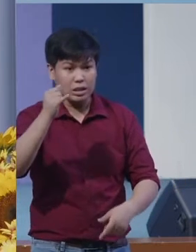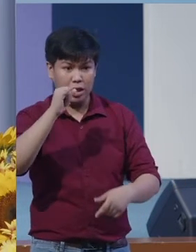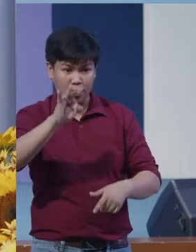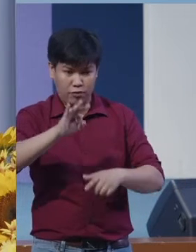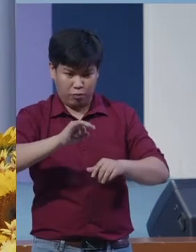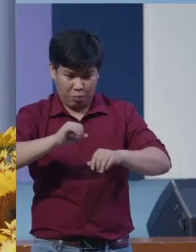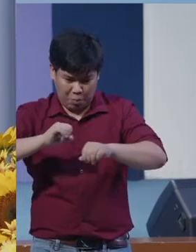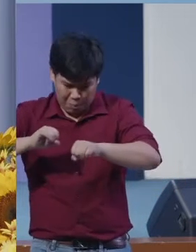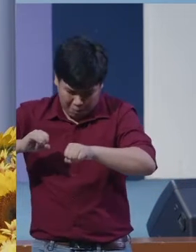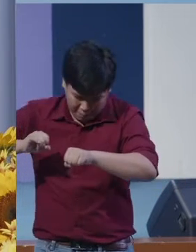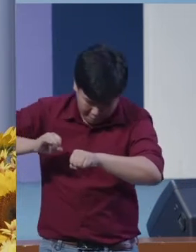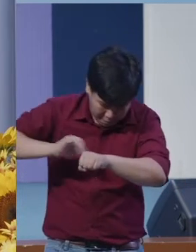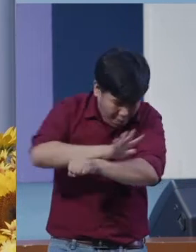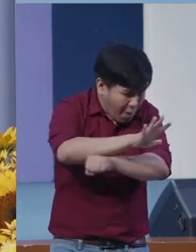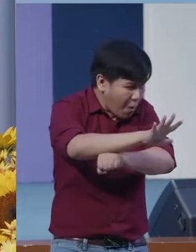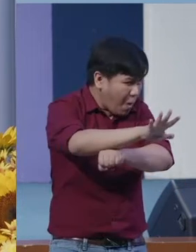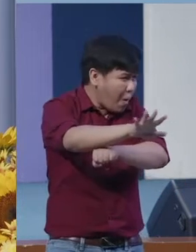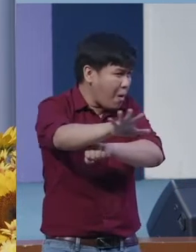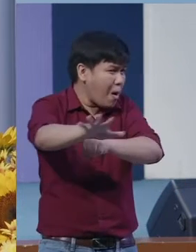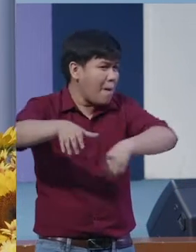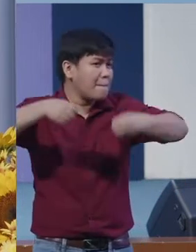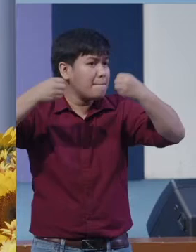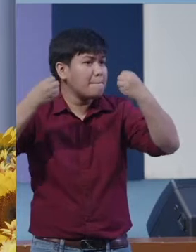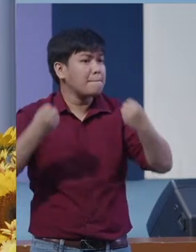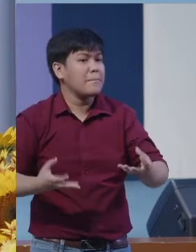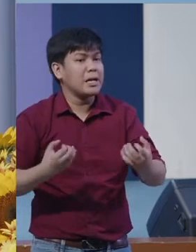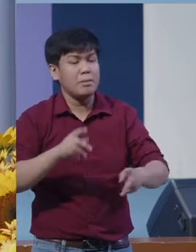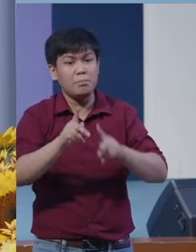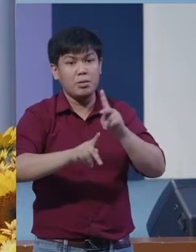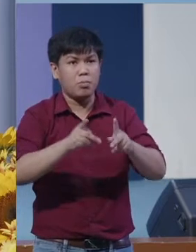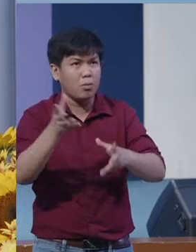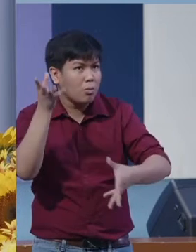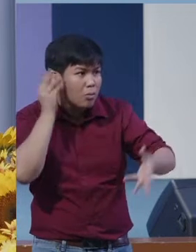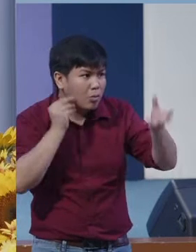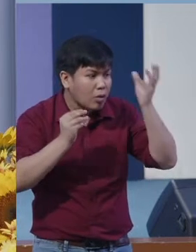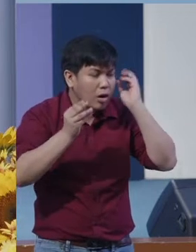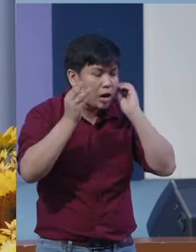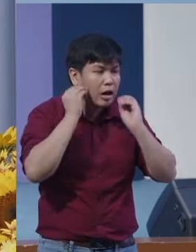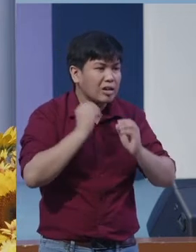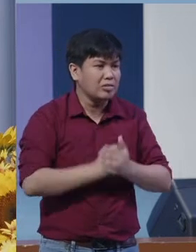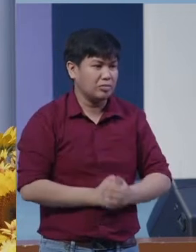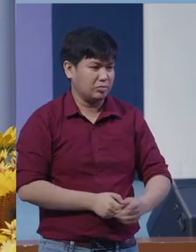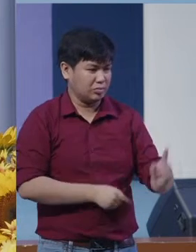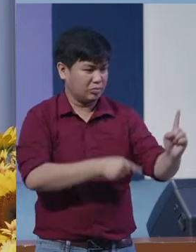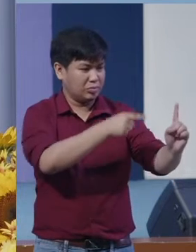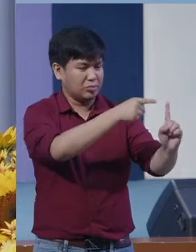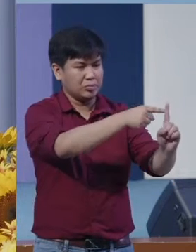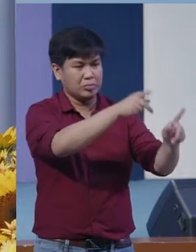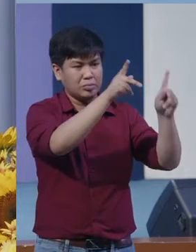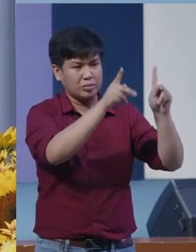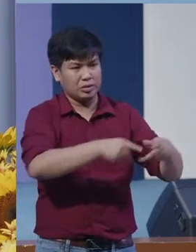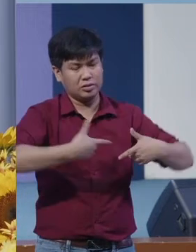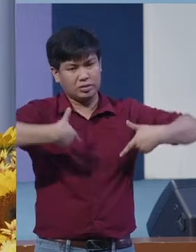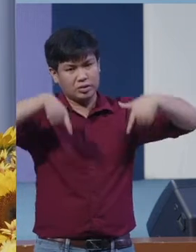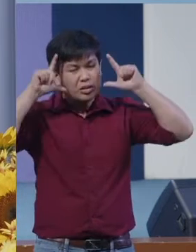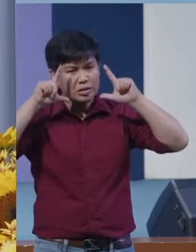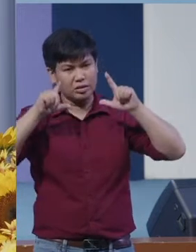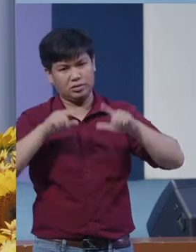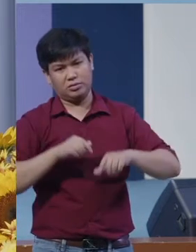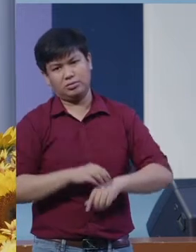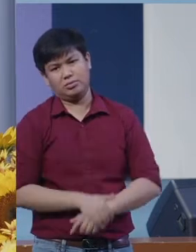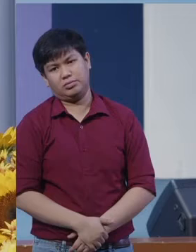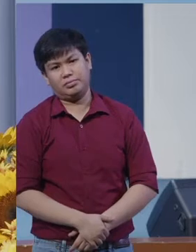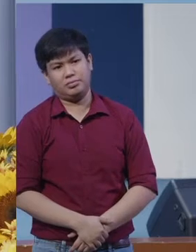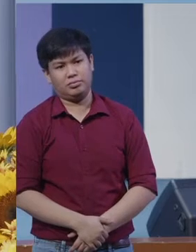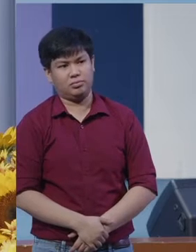ngayon yung taong yon. Maraming nasisirang buhay dahil sa ganun. Tingnan natin yung pangalawang